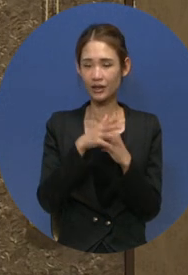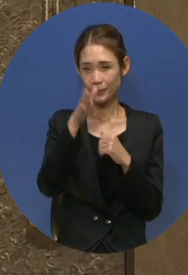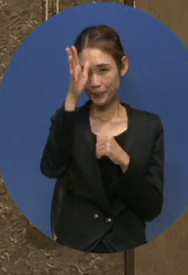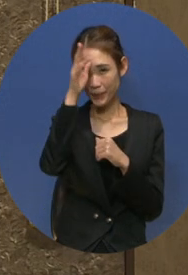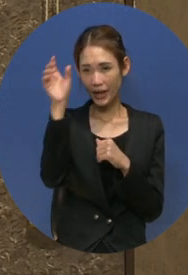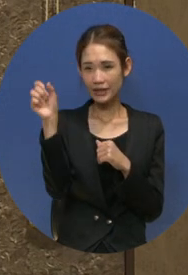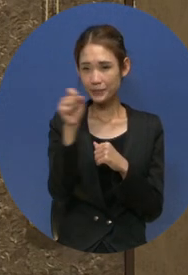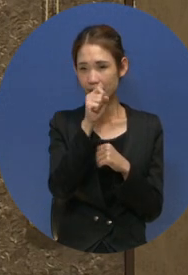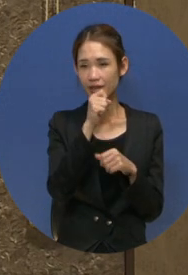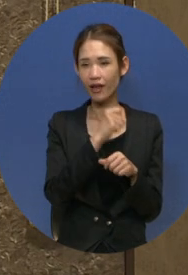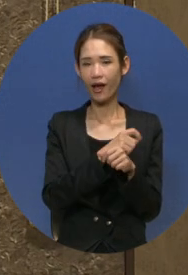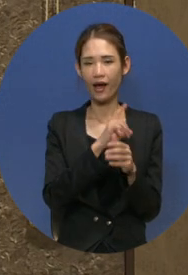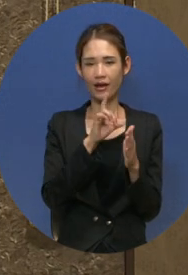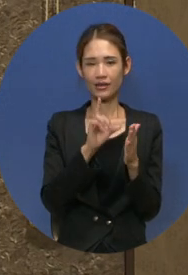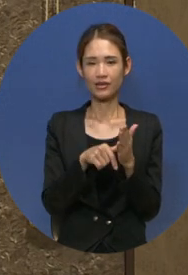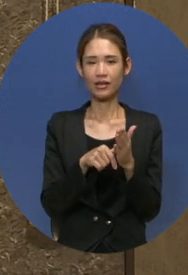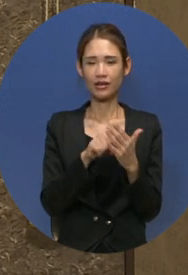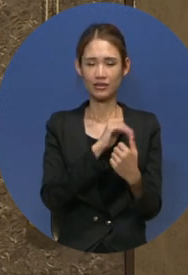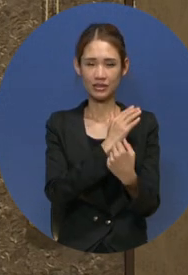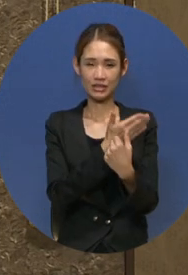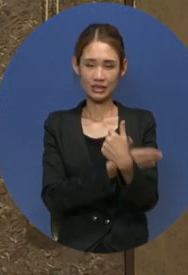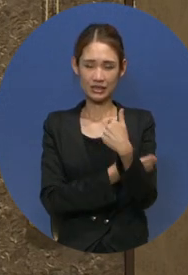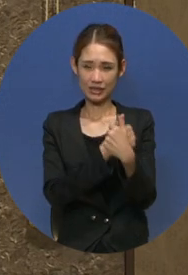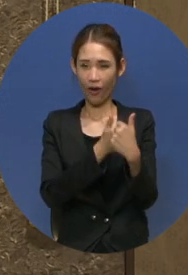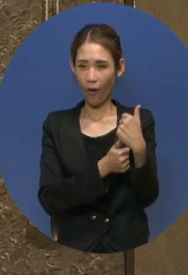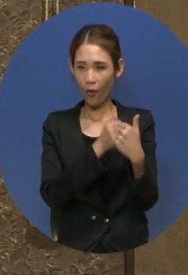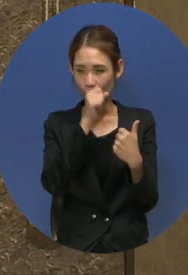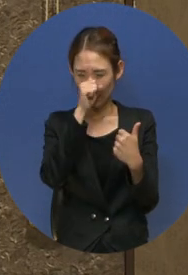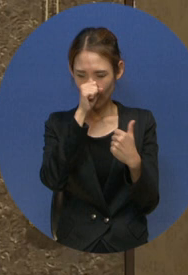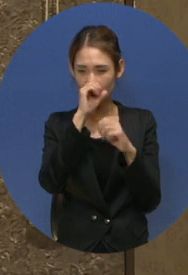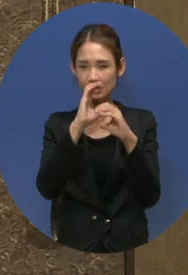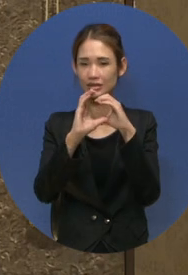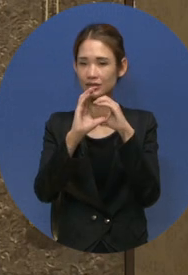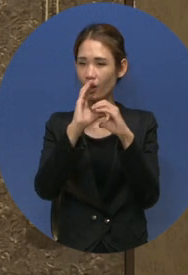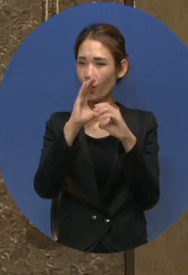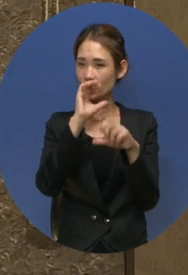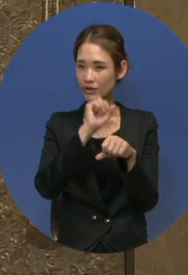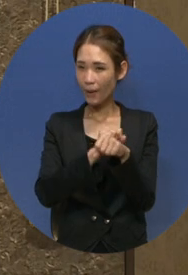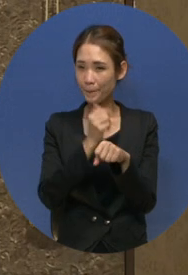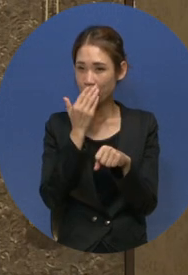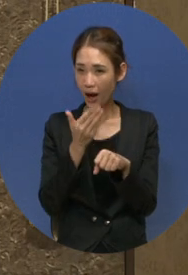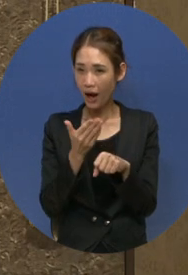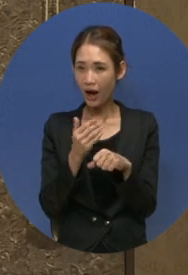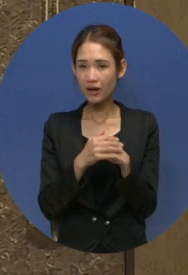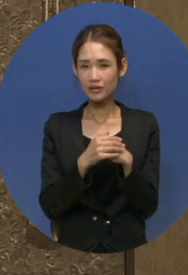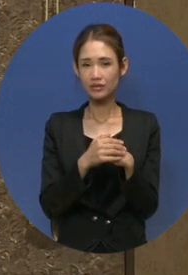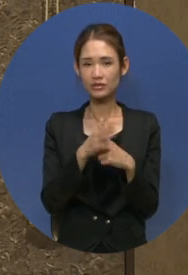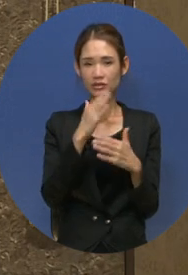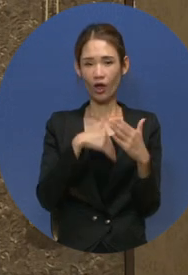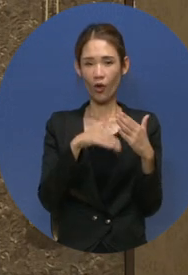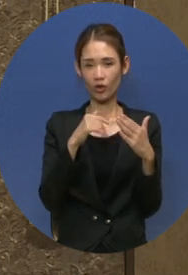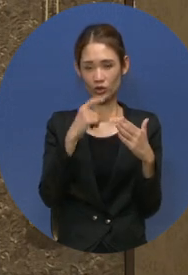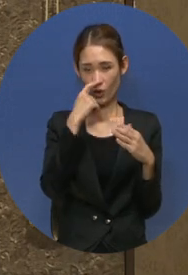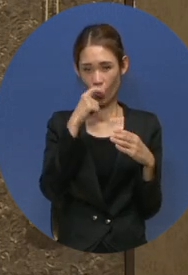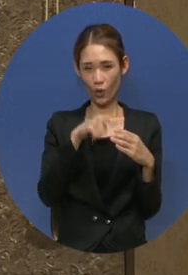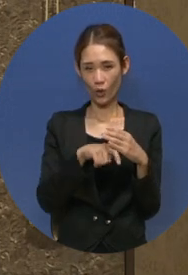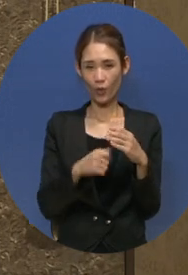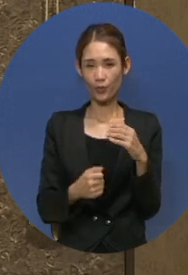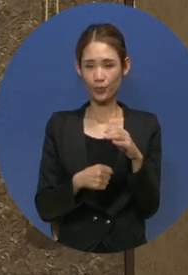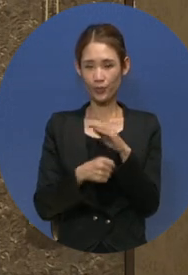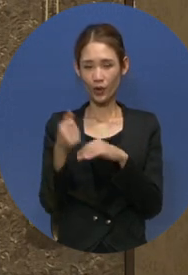그 배드민턴 할때 거기서 진짜 실력이 좋고 의사소통이 잘 되는 친구들은 정식 코치로도 할 수가 있고,